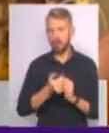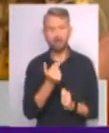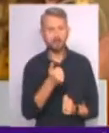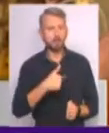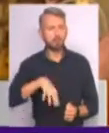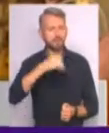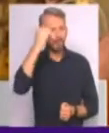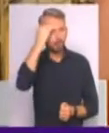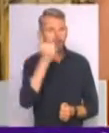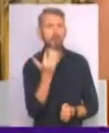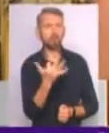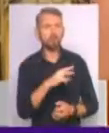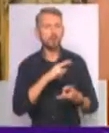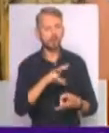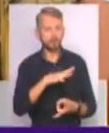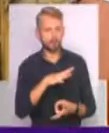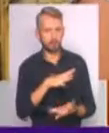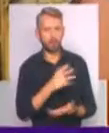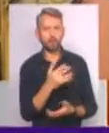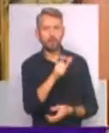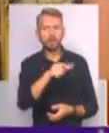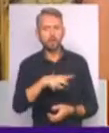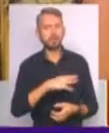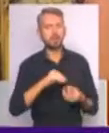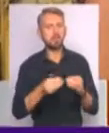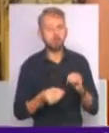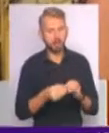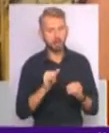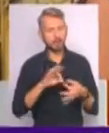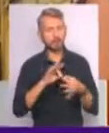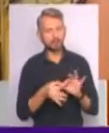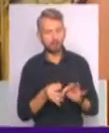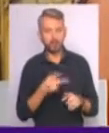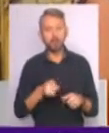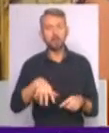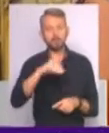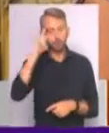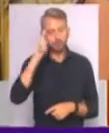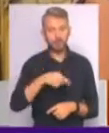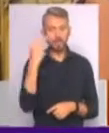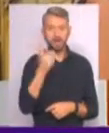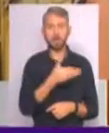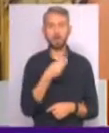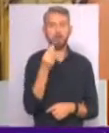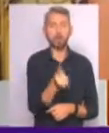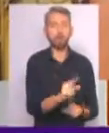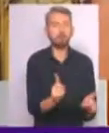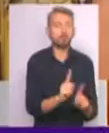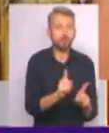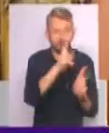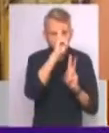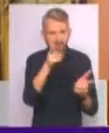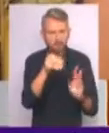помним, сколько вреда от них было, и у скольких людей были проблемы и осложнения. Это все известно. Когда мы покупаем что-то